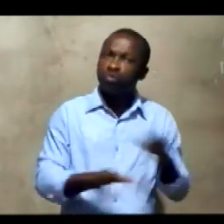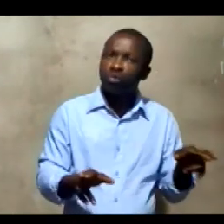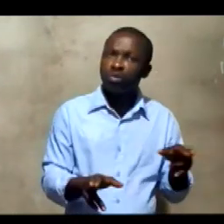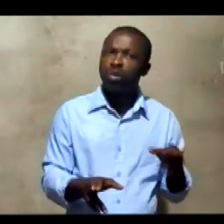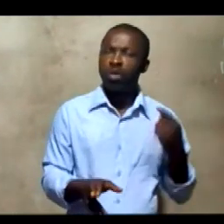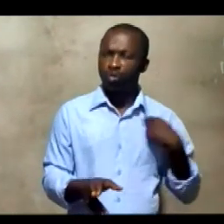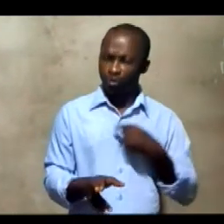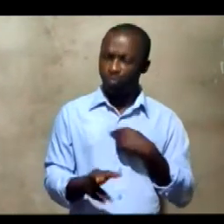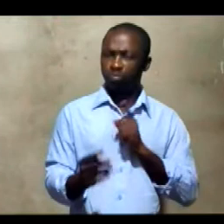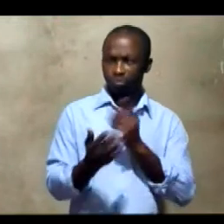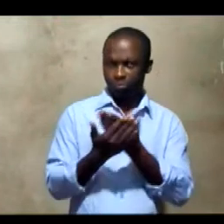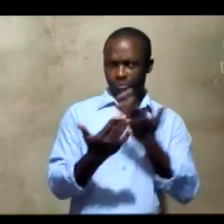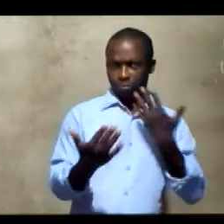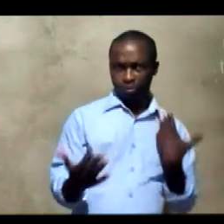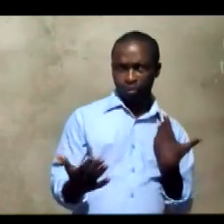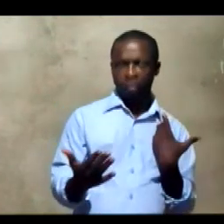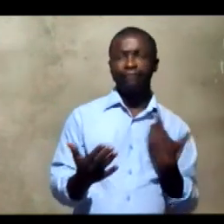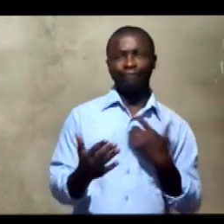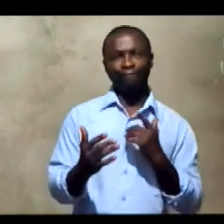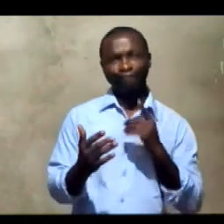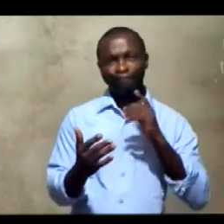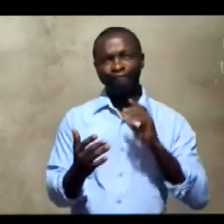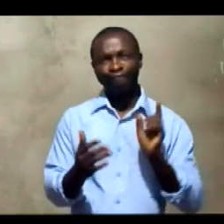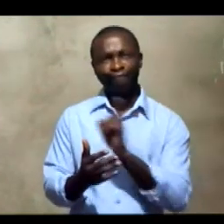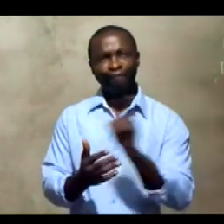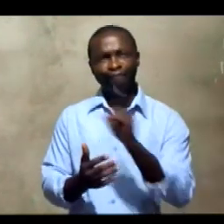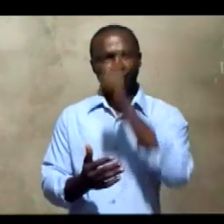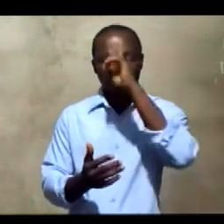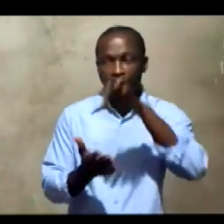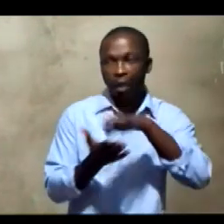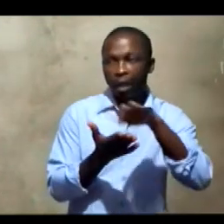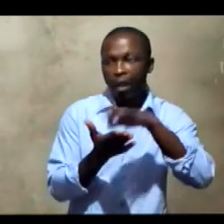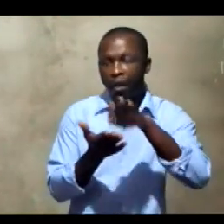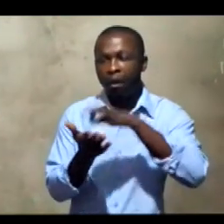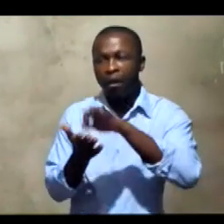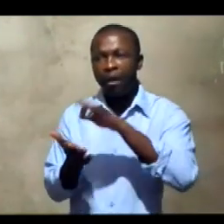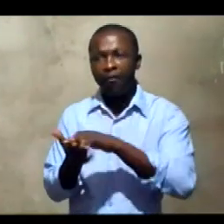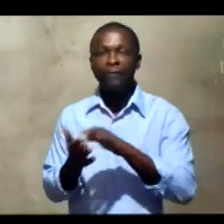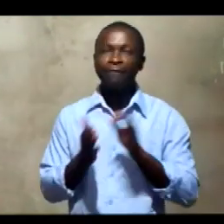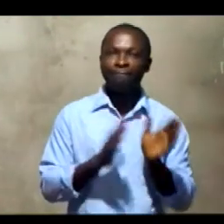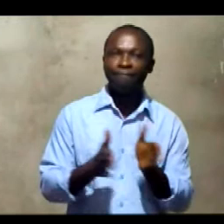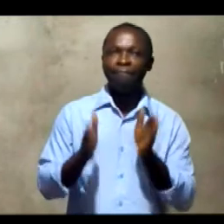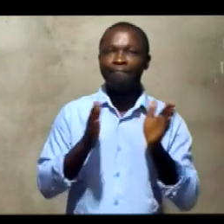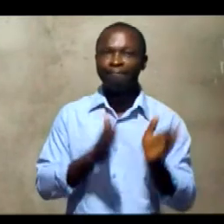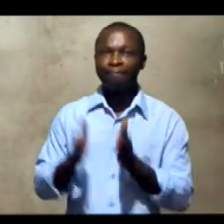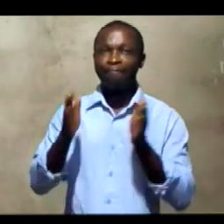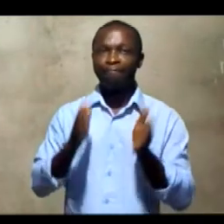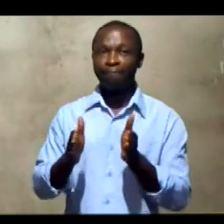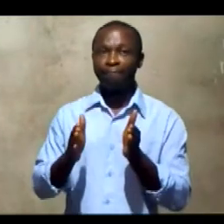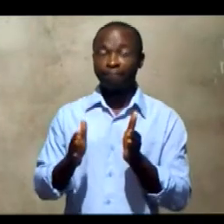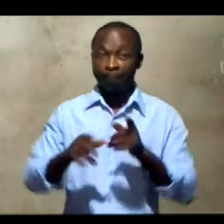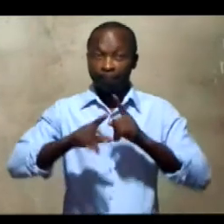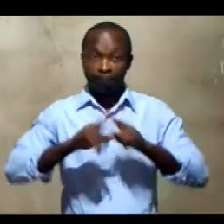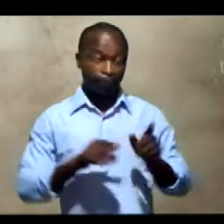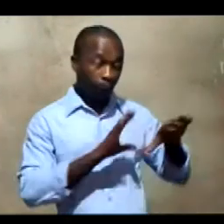antennes communales en qualité et en quantité. Ce fut l'occasion pour certains partis politiques d'opposition, et notamment le MRC,